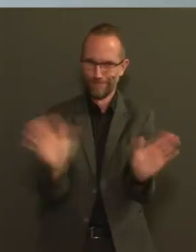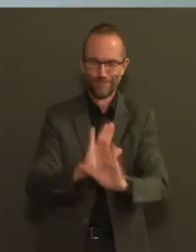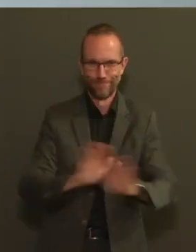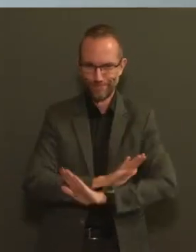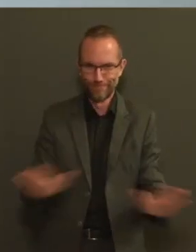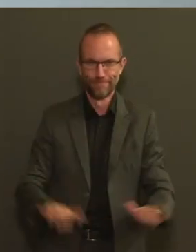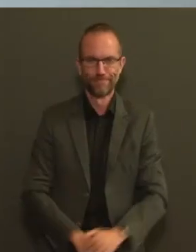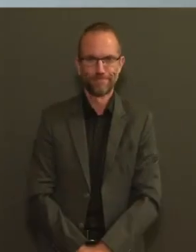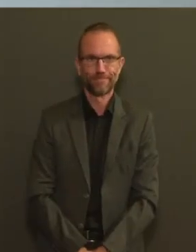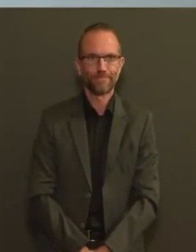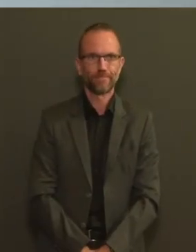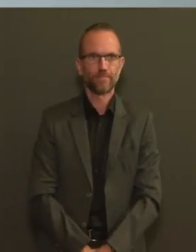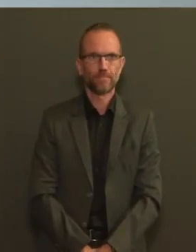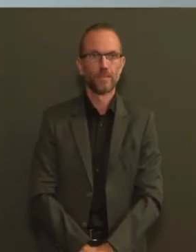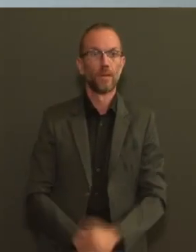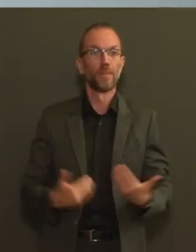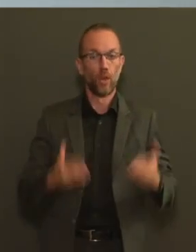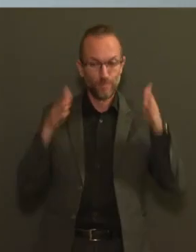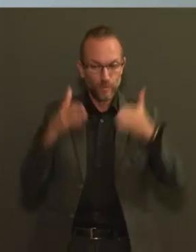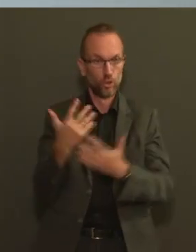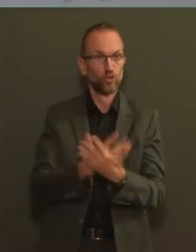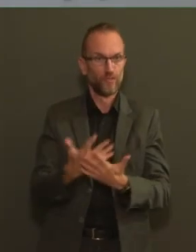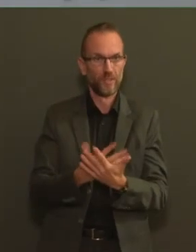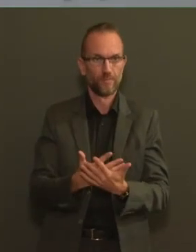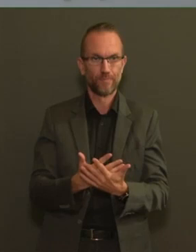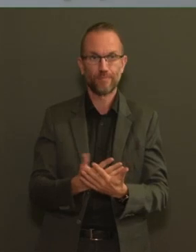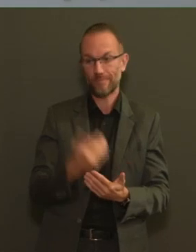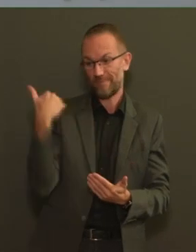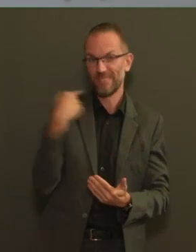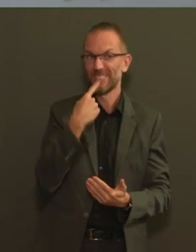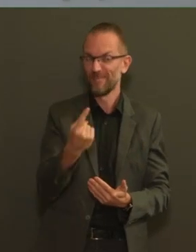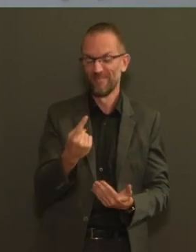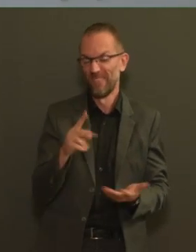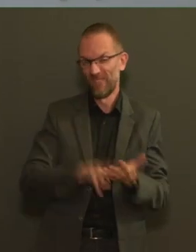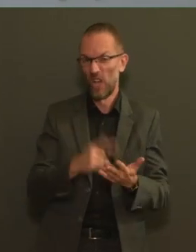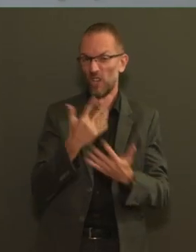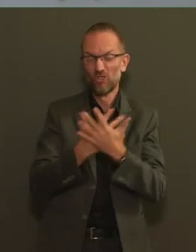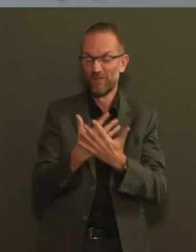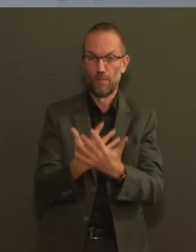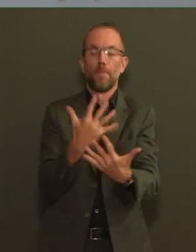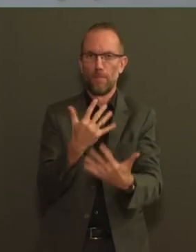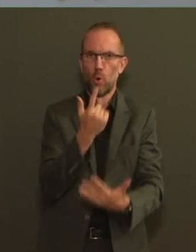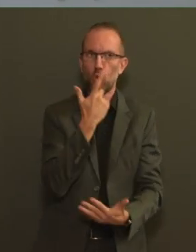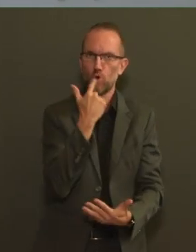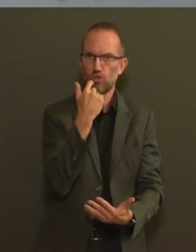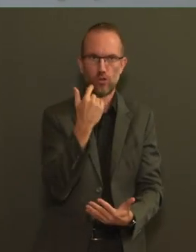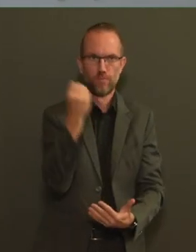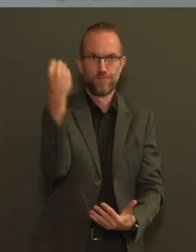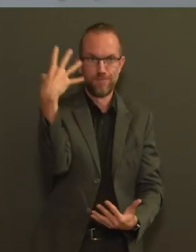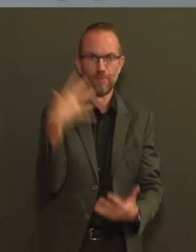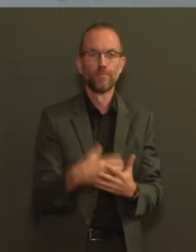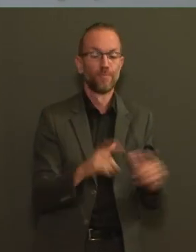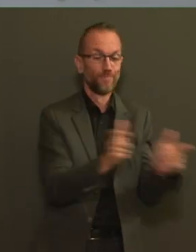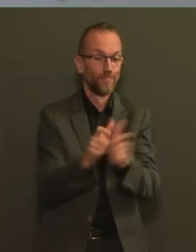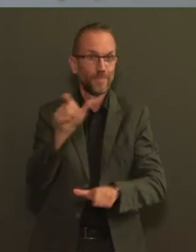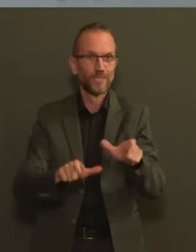Quand on s'intéresse aux chiffres, comme je vous l'ai dit, il reste au rouge. Et si on commence par le nombre de nouveaux cas, durant les 7 derniers jours, en moyenne, il y